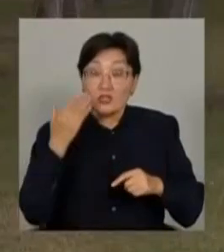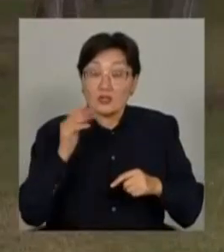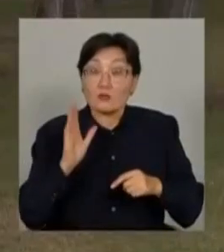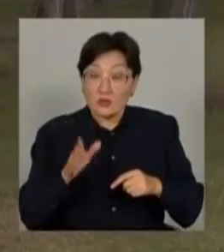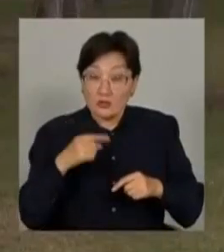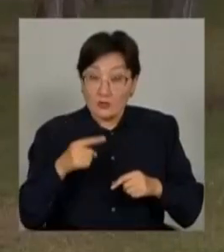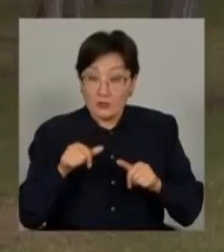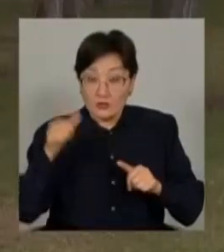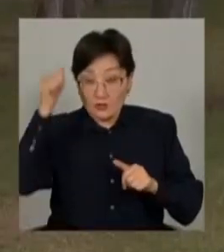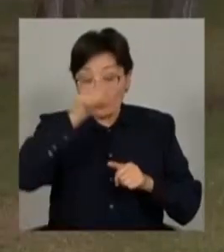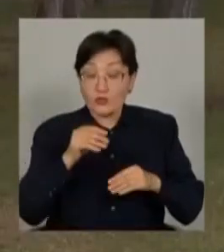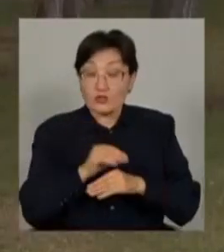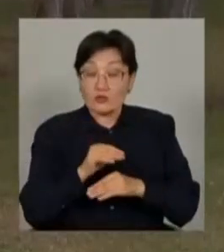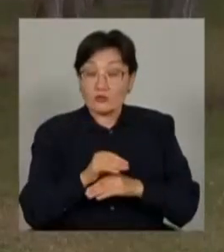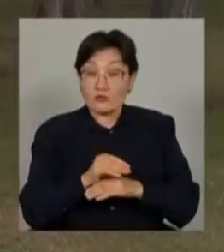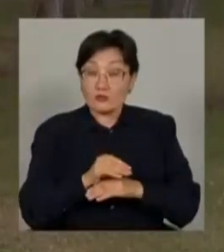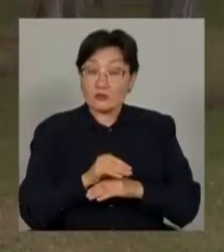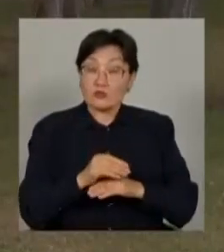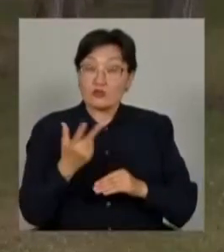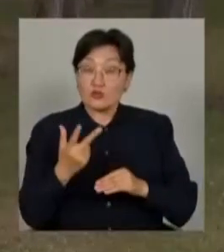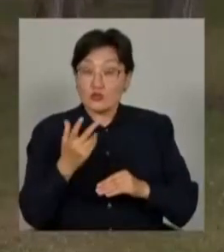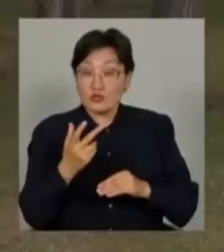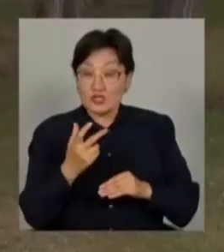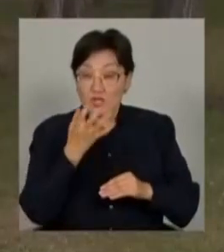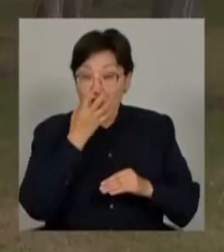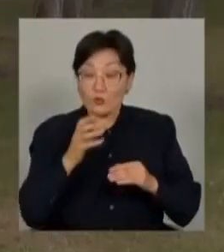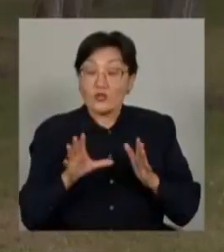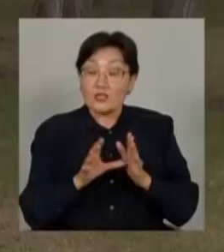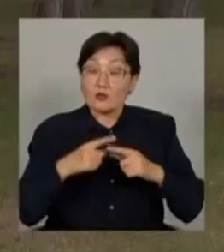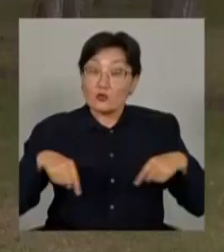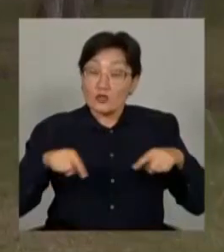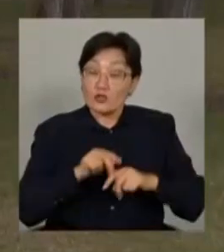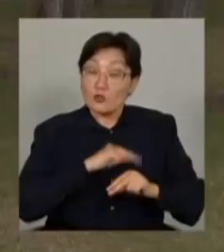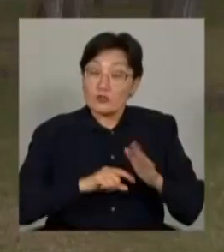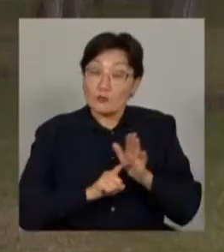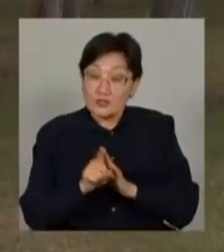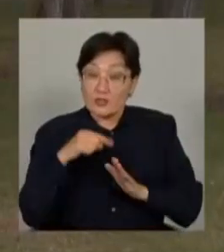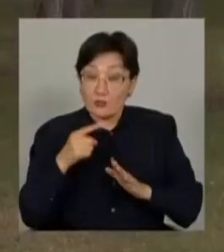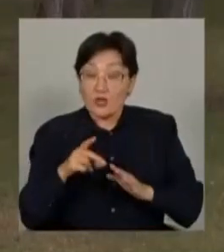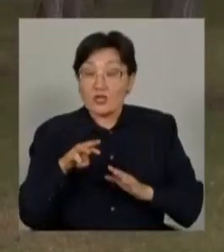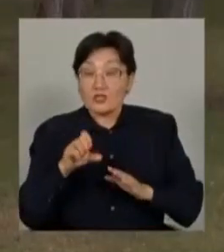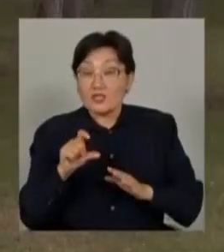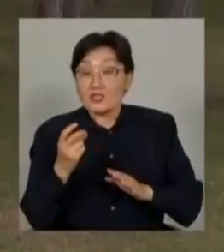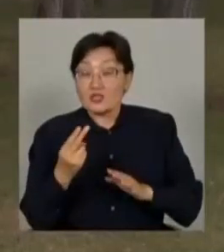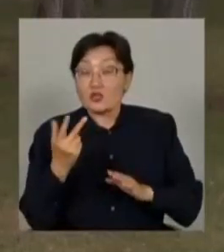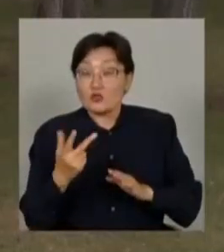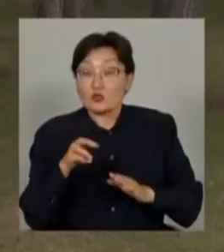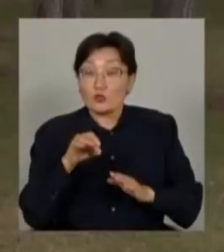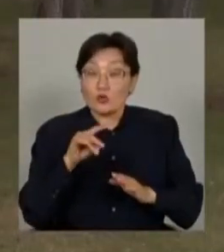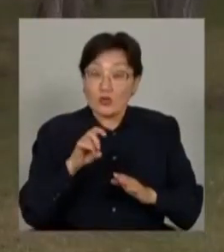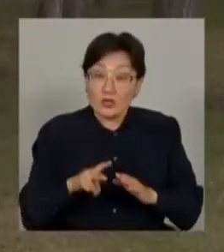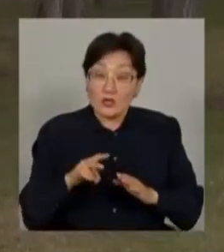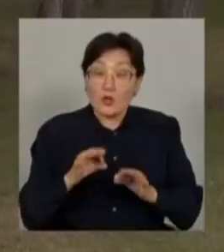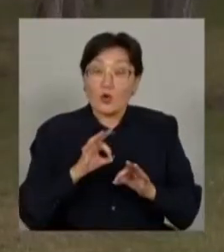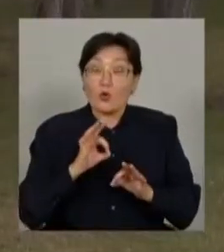Біздерде биылғы жылы қосымша 3 энергоорталық іске қосылады деп ертеректе айтылған болатын. Ол яғни ТЭЦ 3, сонымен қатар Тұран және